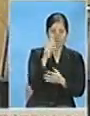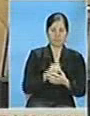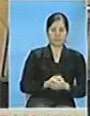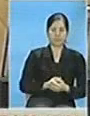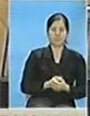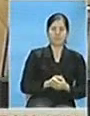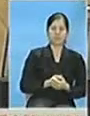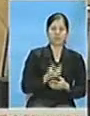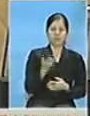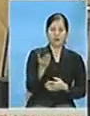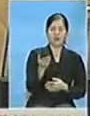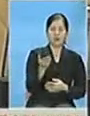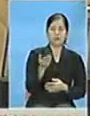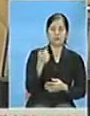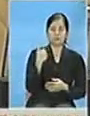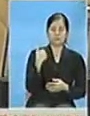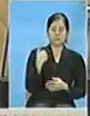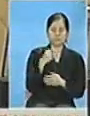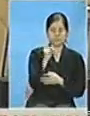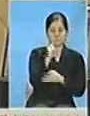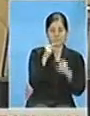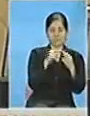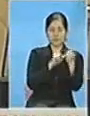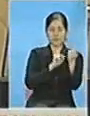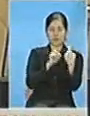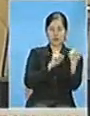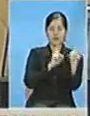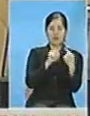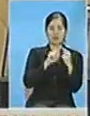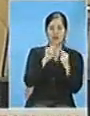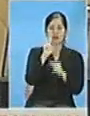เชิญกระทู้ถามที่2นะครับเรื่อง